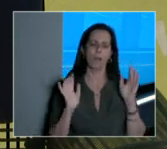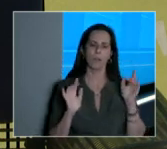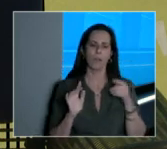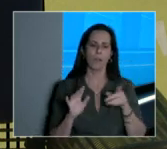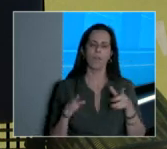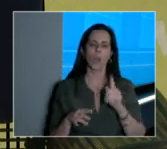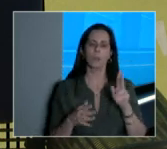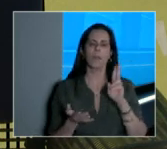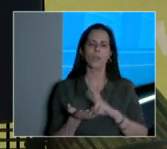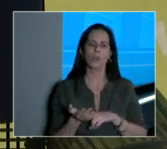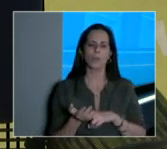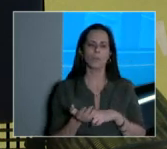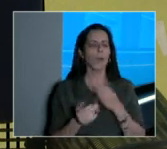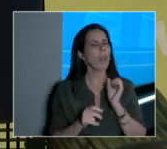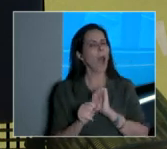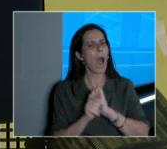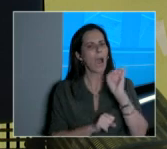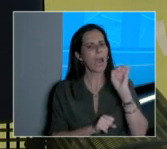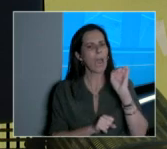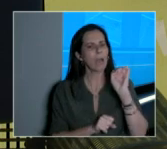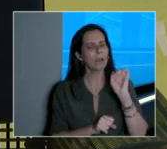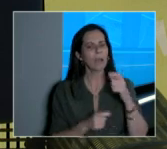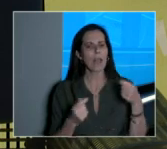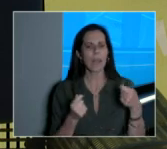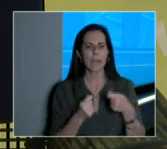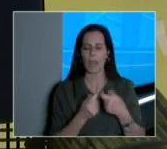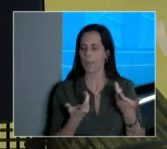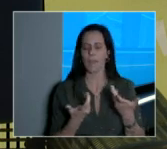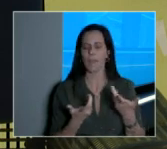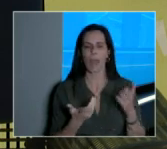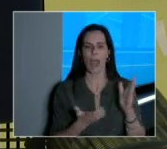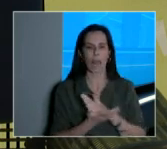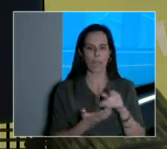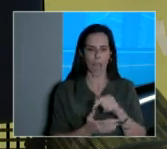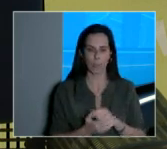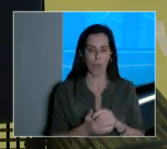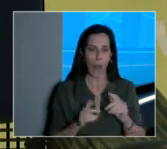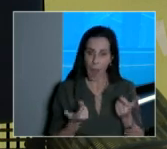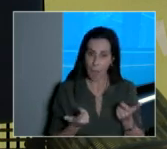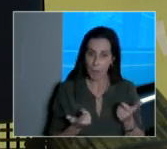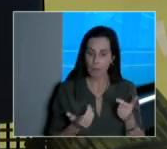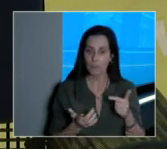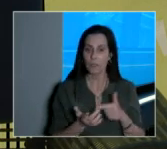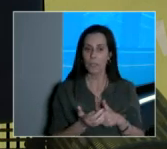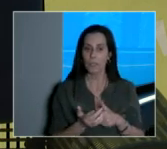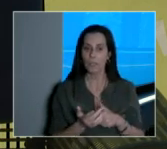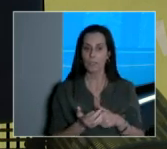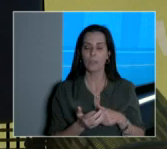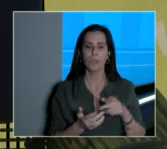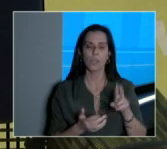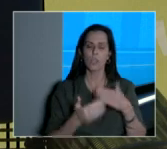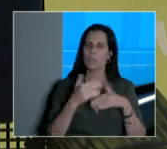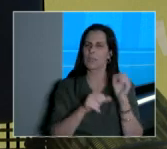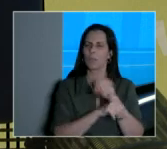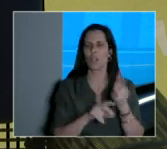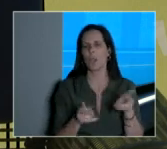לכם הזכות לערער בפני בית המשפט לגבי הקביעה הזאת. למה? כי יש פסקת ההתגברות, יגידו